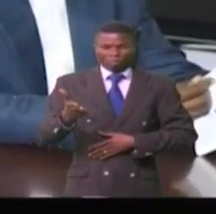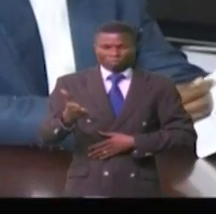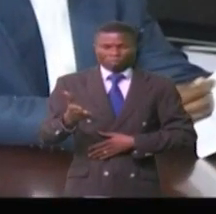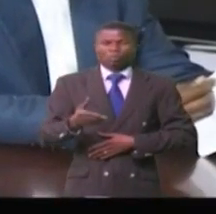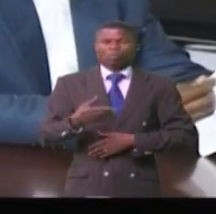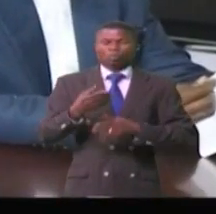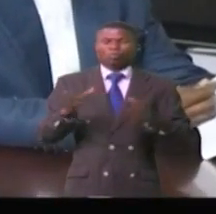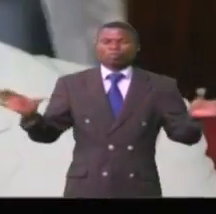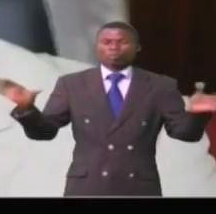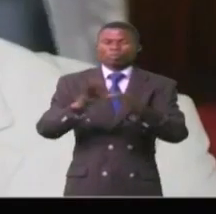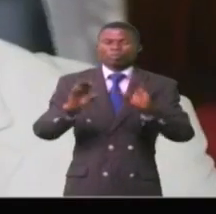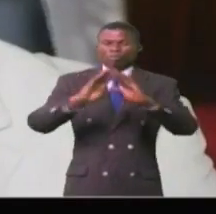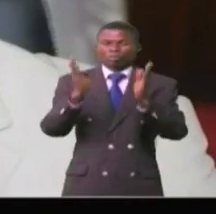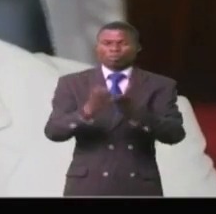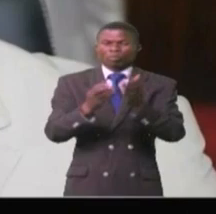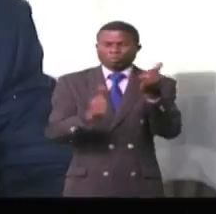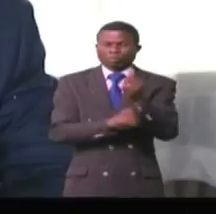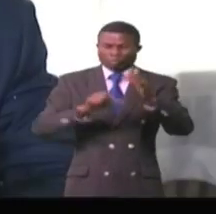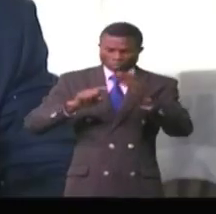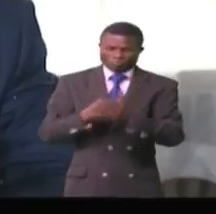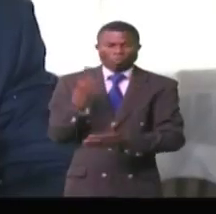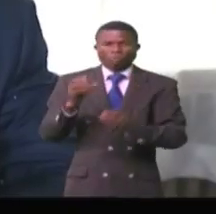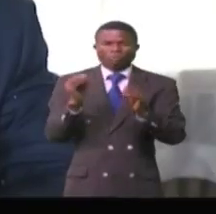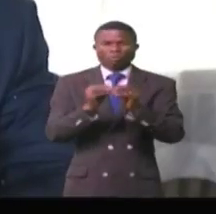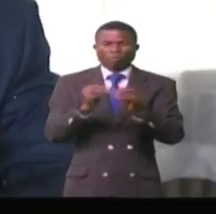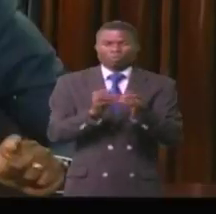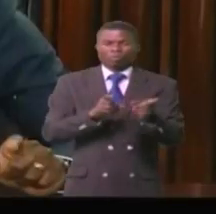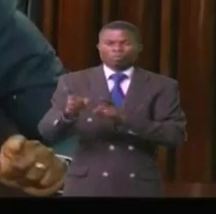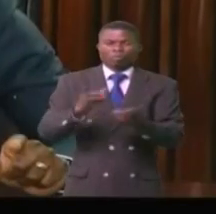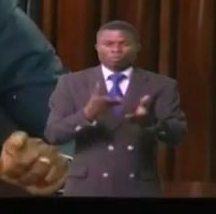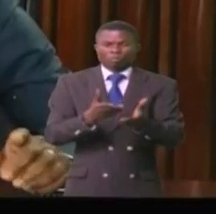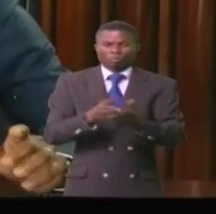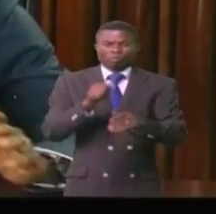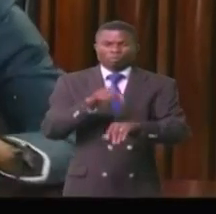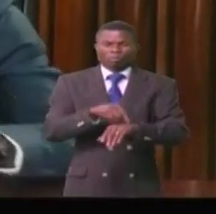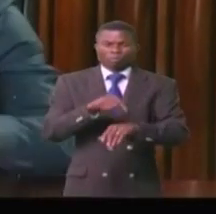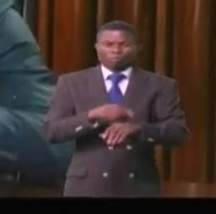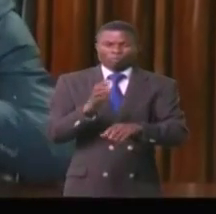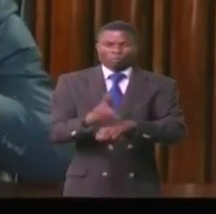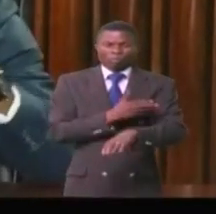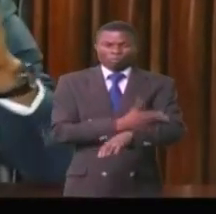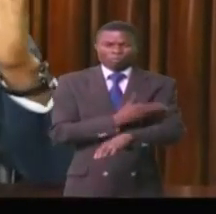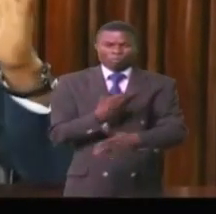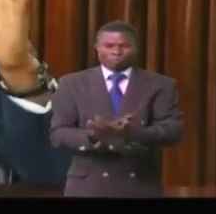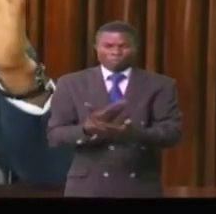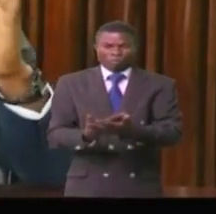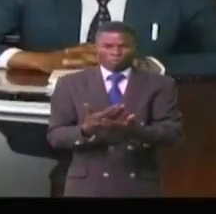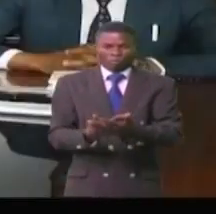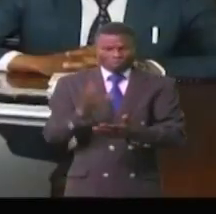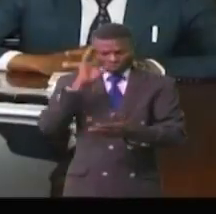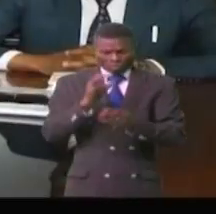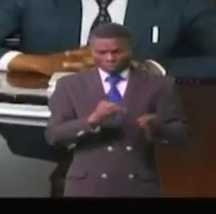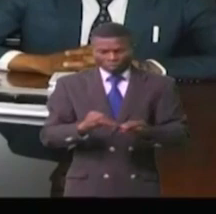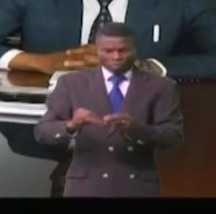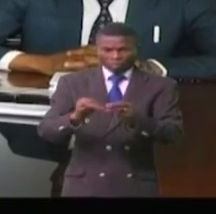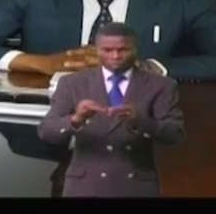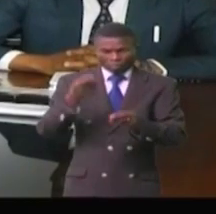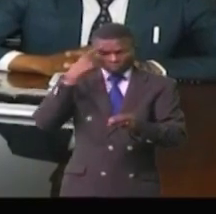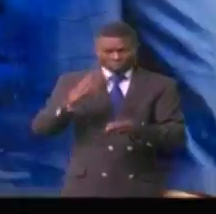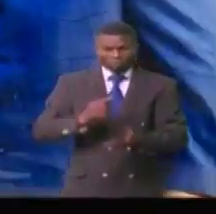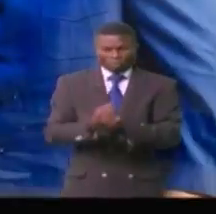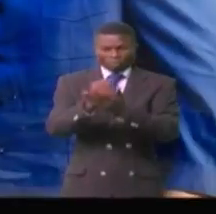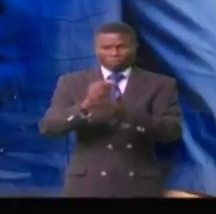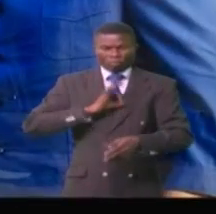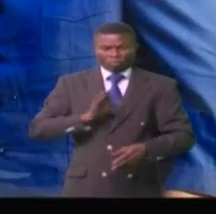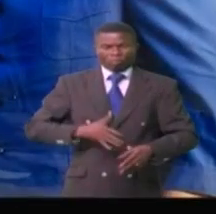réuni son équipe pour la toute première réunion d'orientation. Le temps presse, il faut profiler des stratégies pour faire gagner Félix